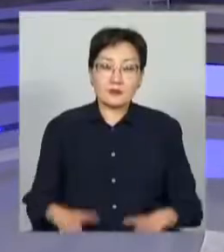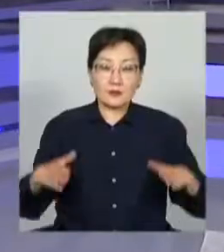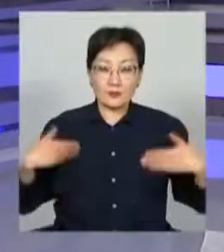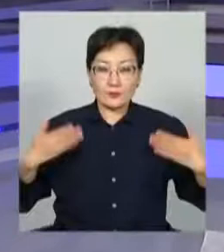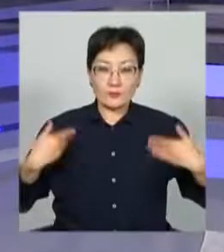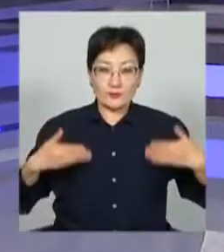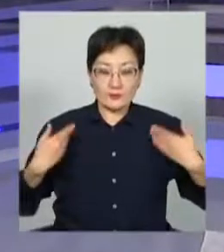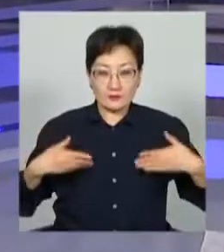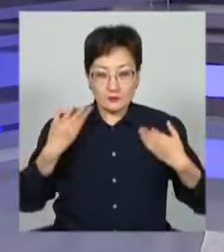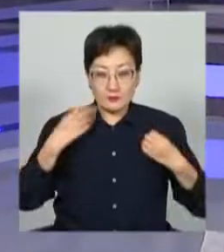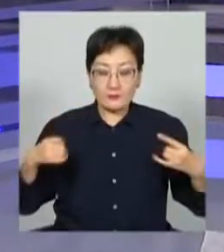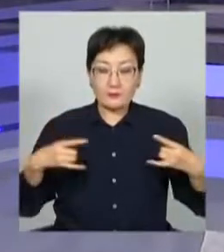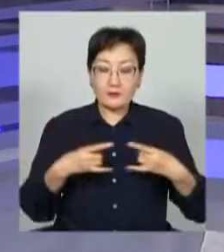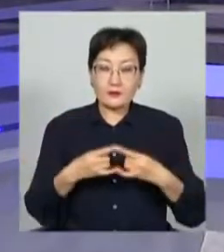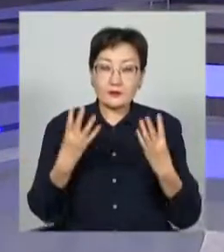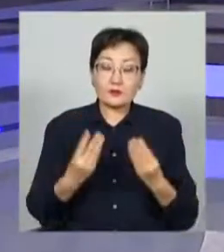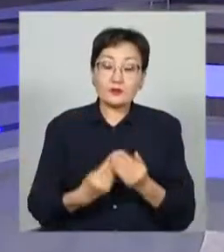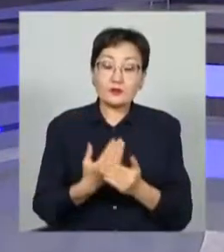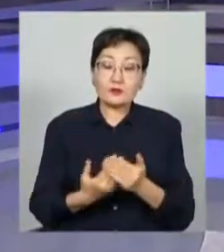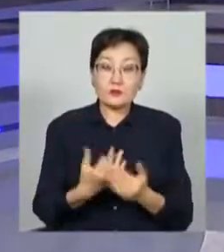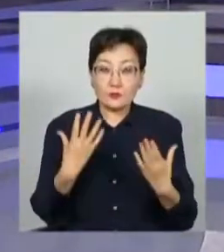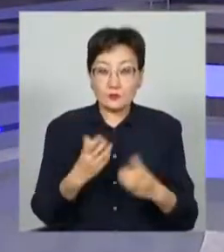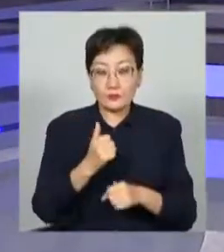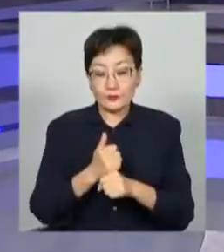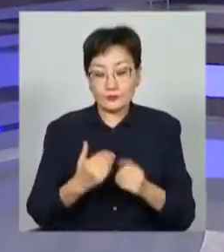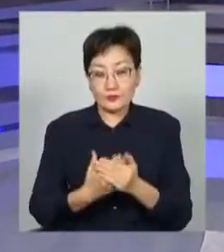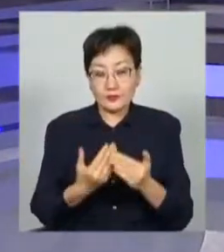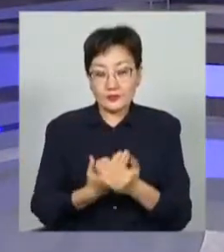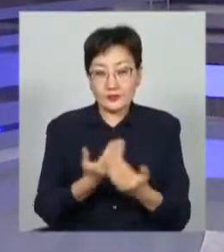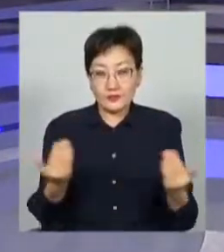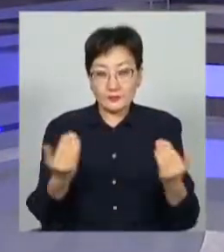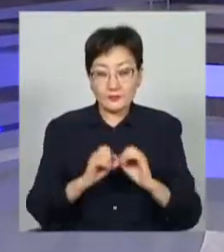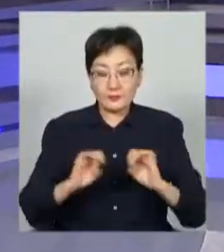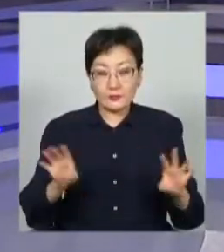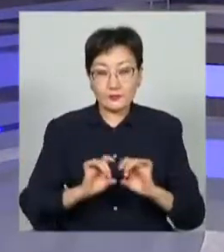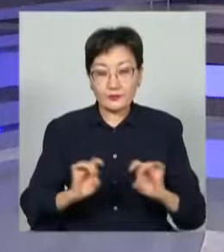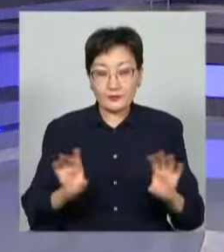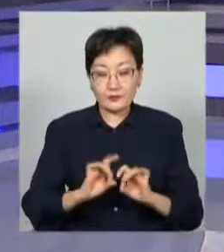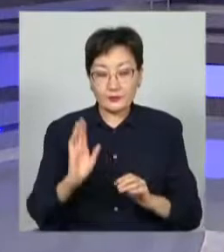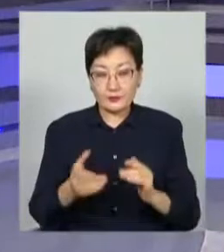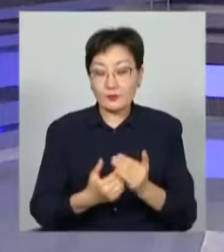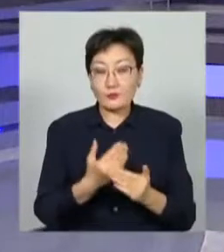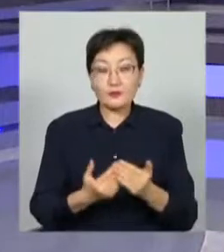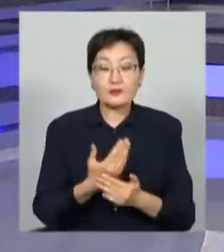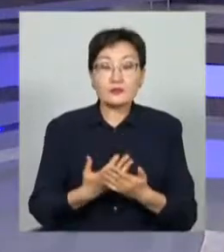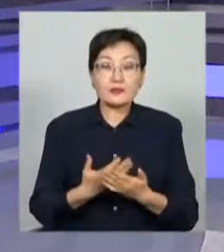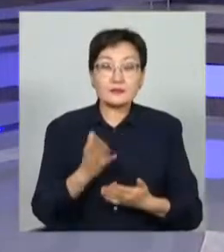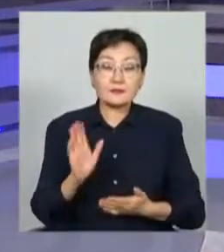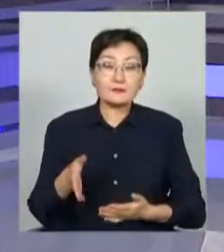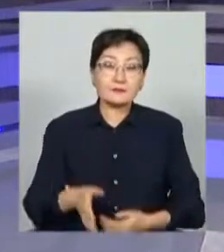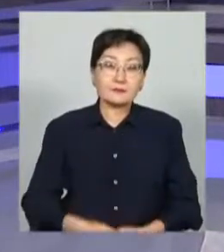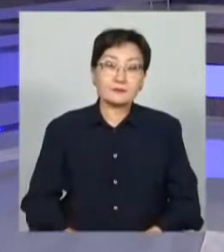Армысыз көрермен, Алматы арнасының тікелей эфирінде жаңалықтар студияда Қайрат Советбекұлы және әріптесім Бұлбұл Қалнұр қосы. Қазір